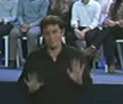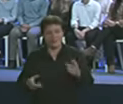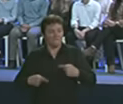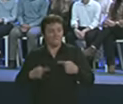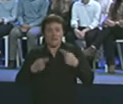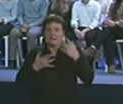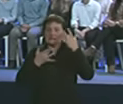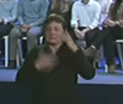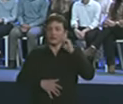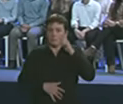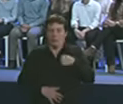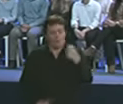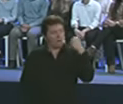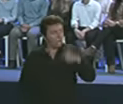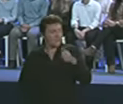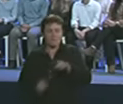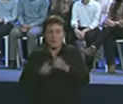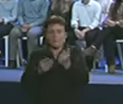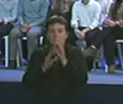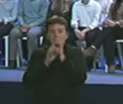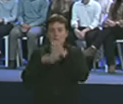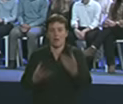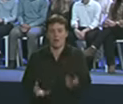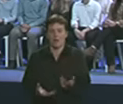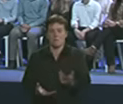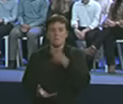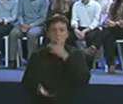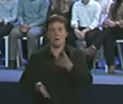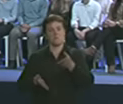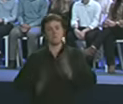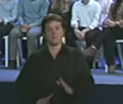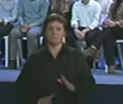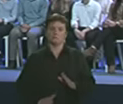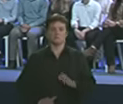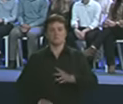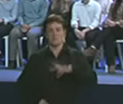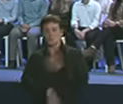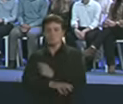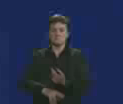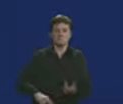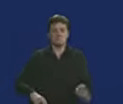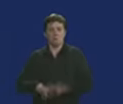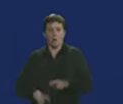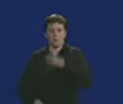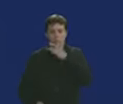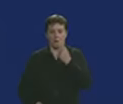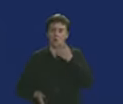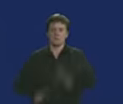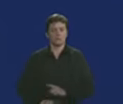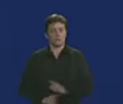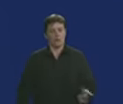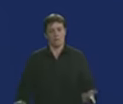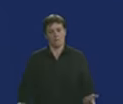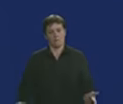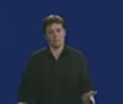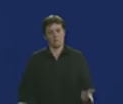est unique, parce qu'elle est un mystère. On ne décide pas de mettre un terme à la vie parce qu'on l'a décidé ainsi. Il y